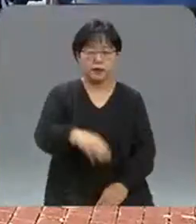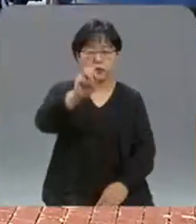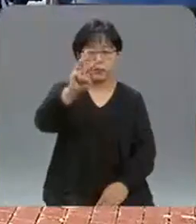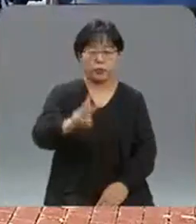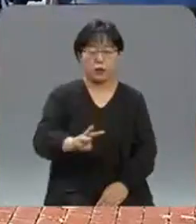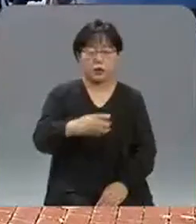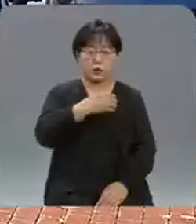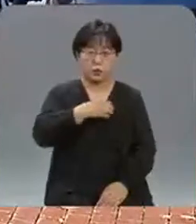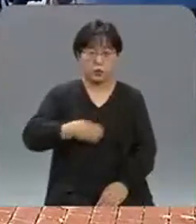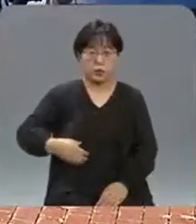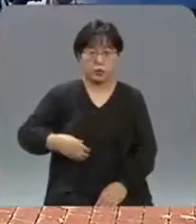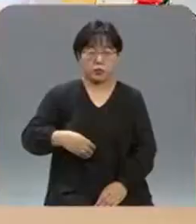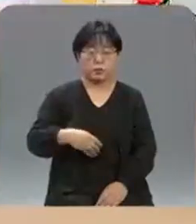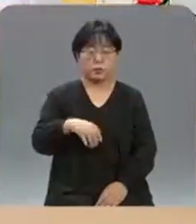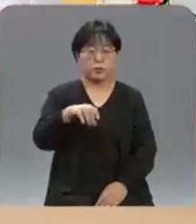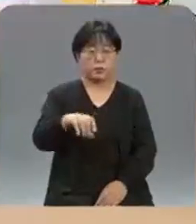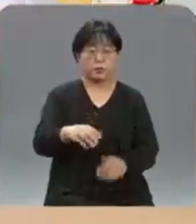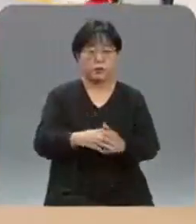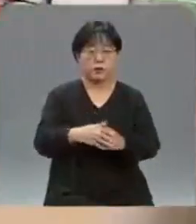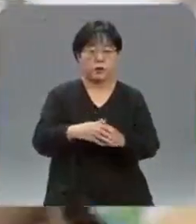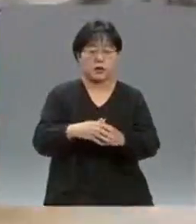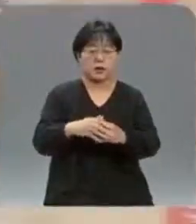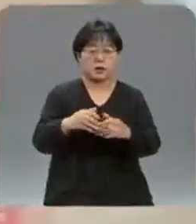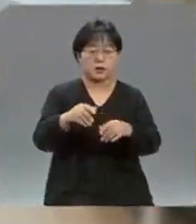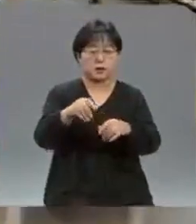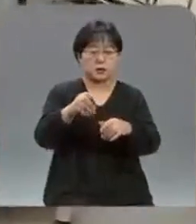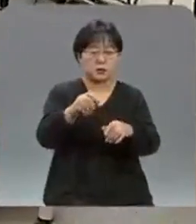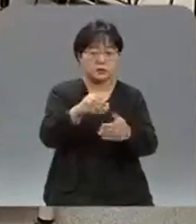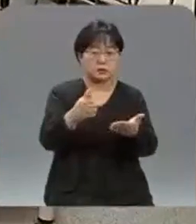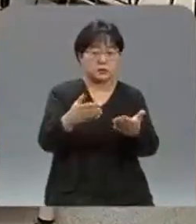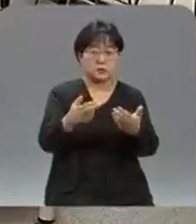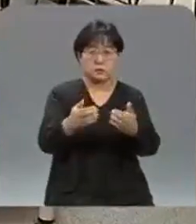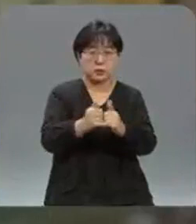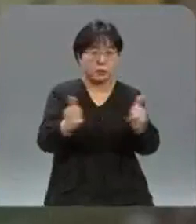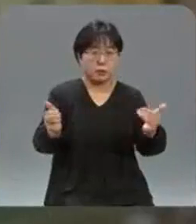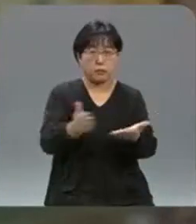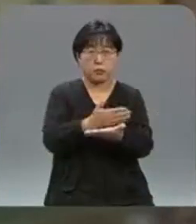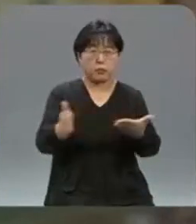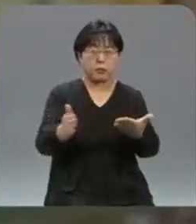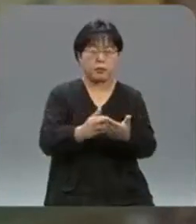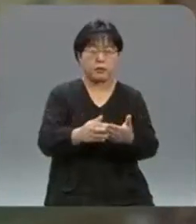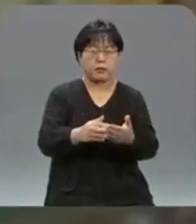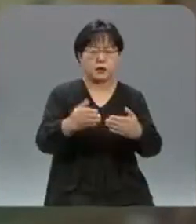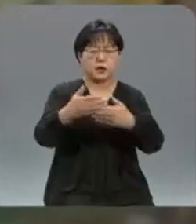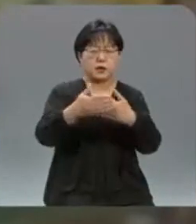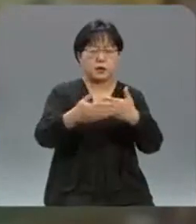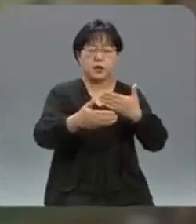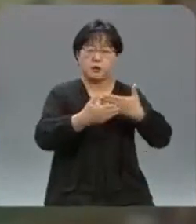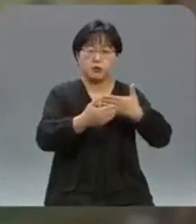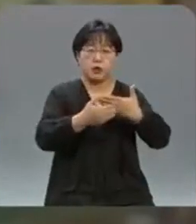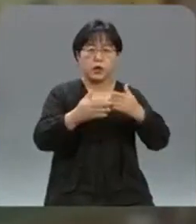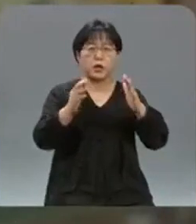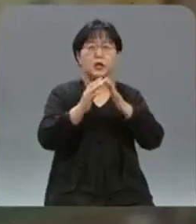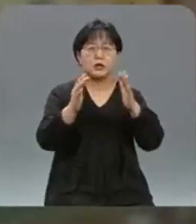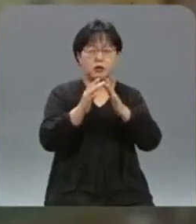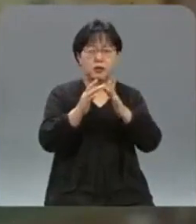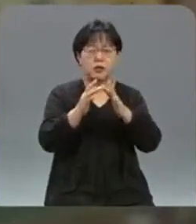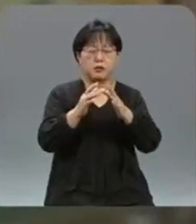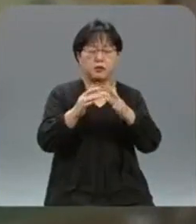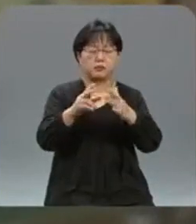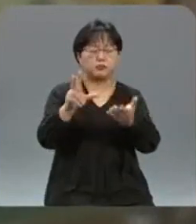광주의 한 주민센터. 민원 창구가 텅 비어 있습니다. 민원 시 입구에는 전산장애로